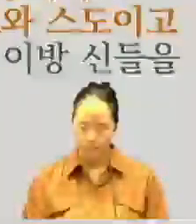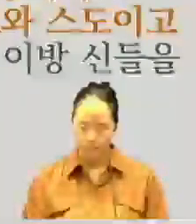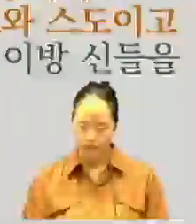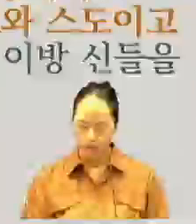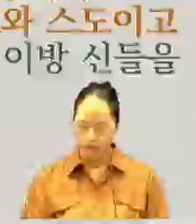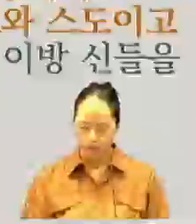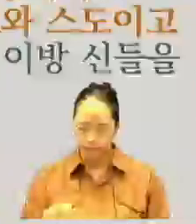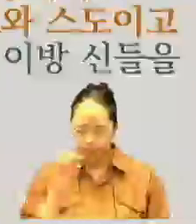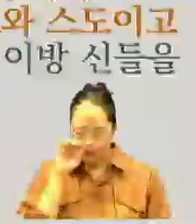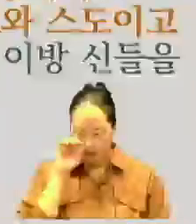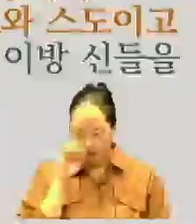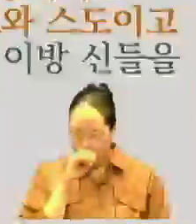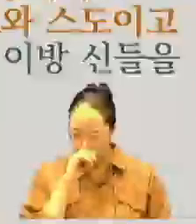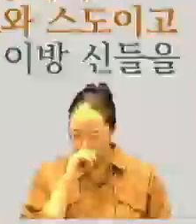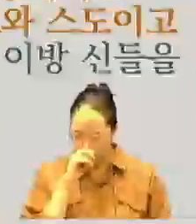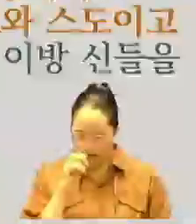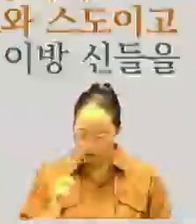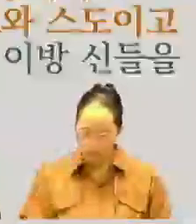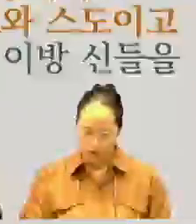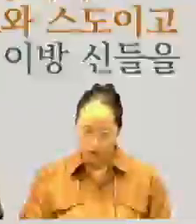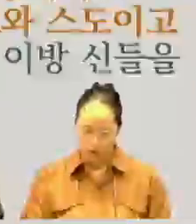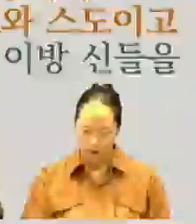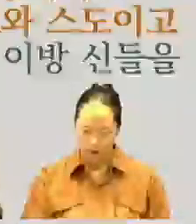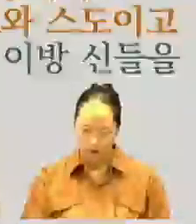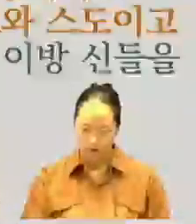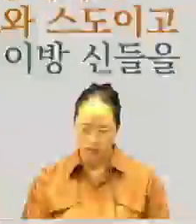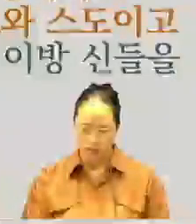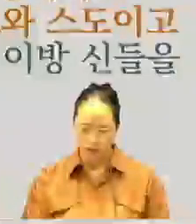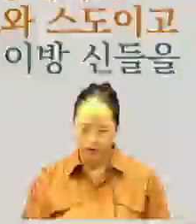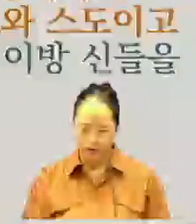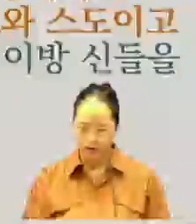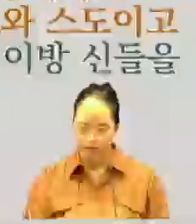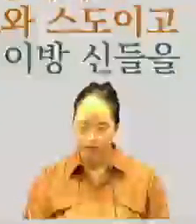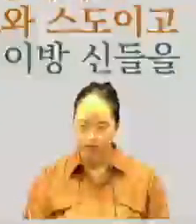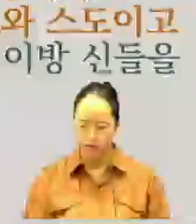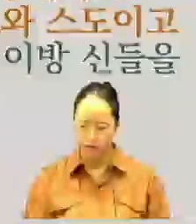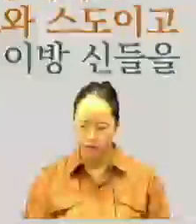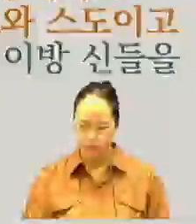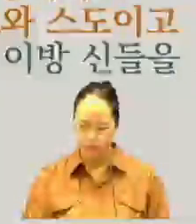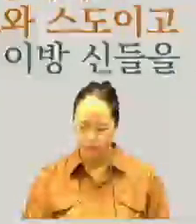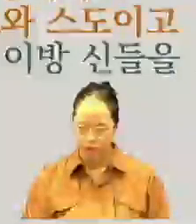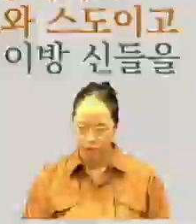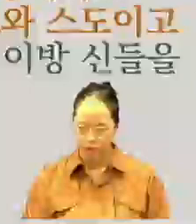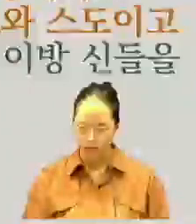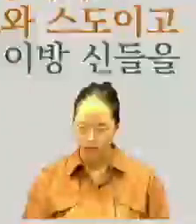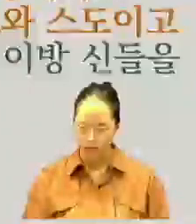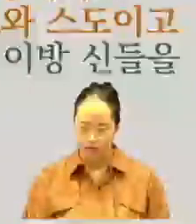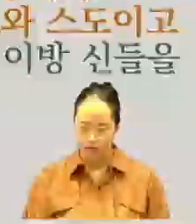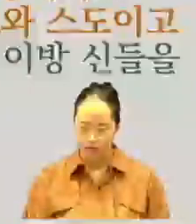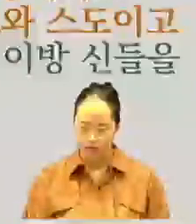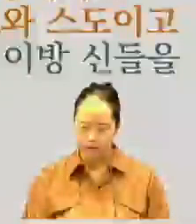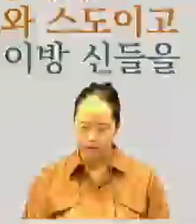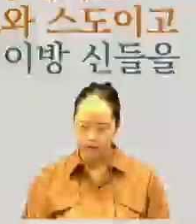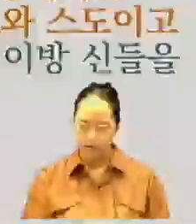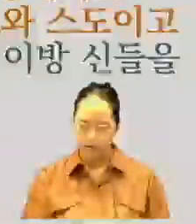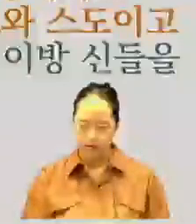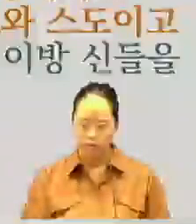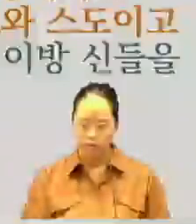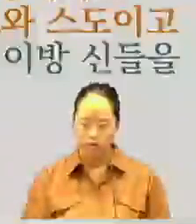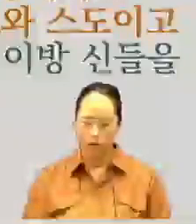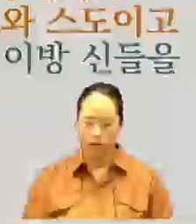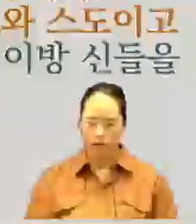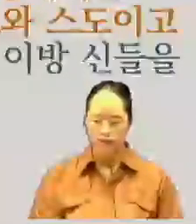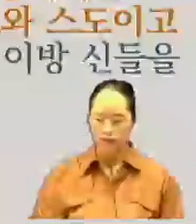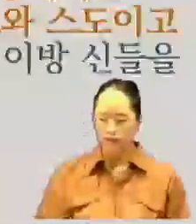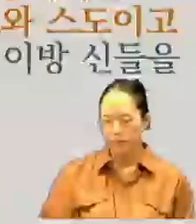他在这个会堂里边辩论，然后说还有以比罗古罗和斯多亚的两